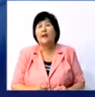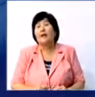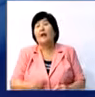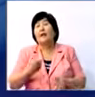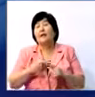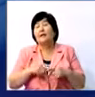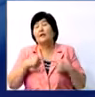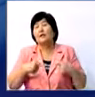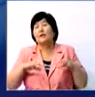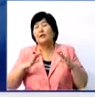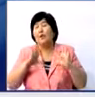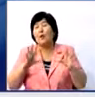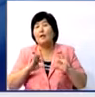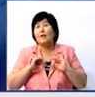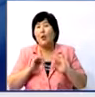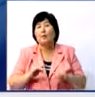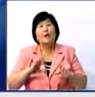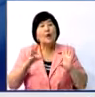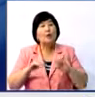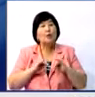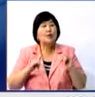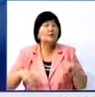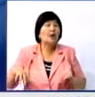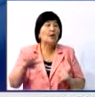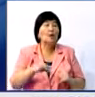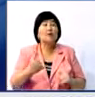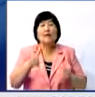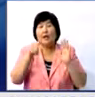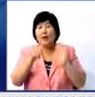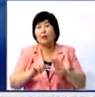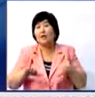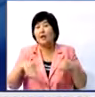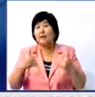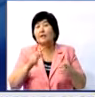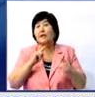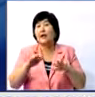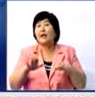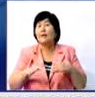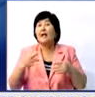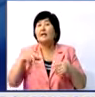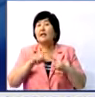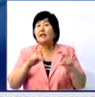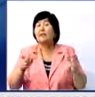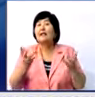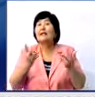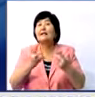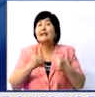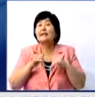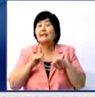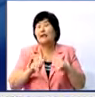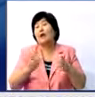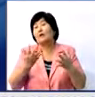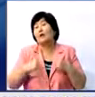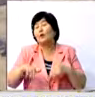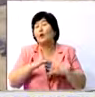Далее об этих и других событиях более подробно. Итоги развития региона за полугодие представил на брифинге Департамент статистики. В регионе